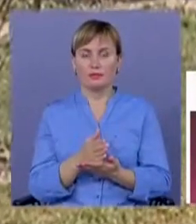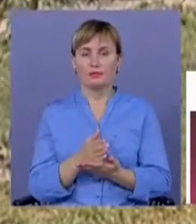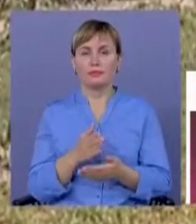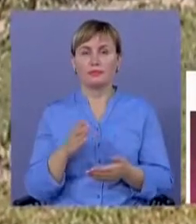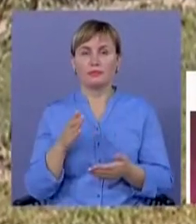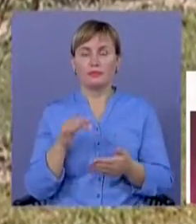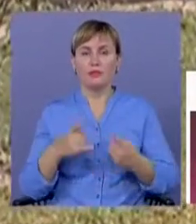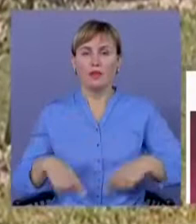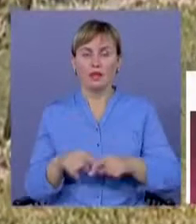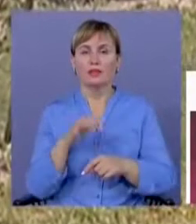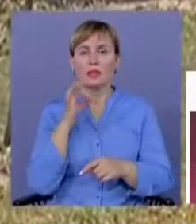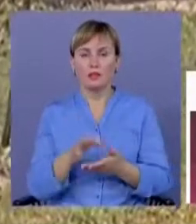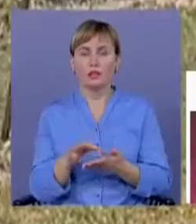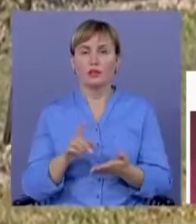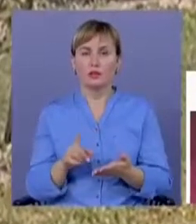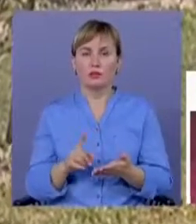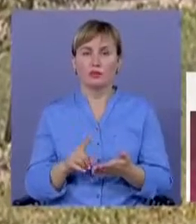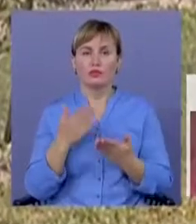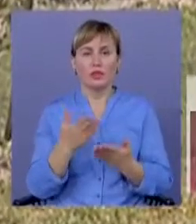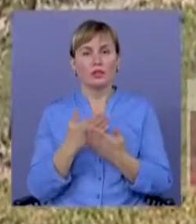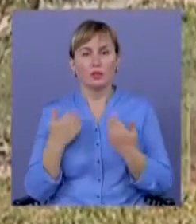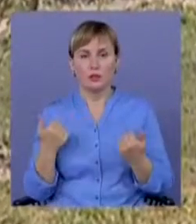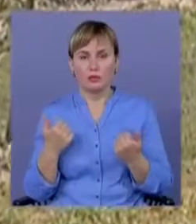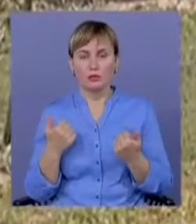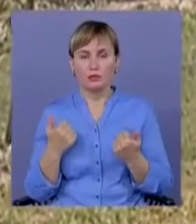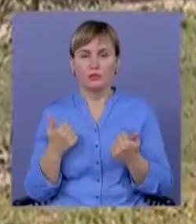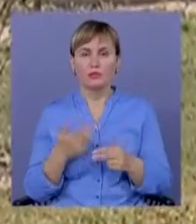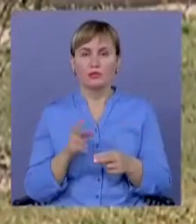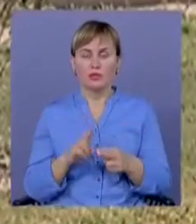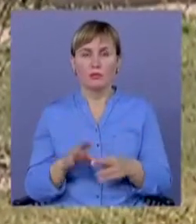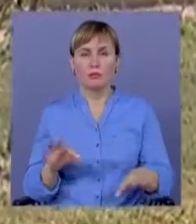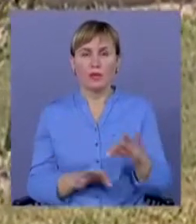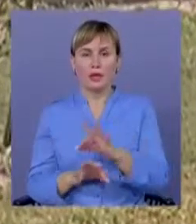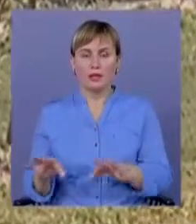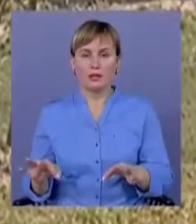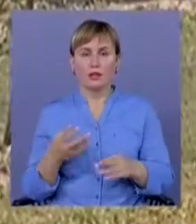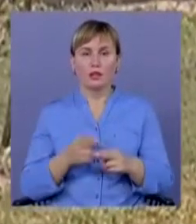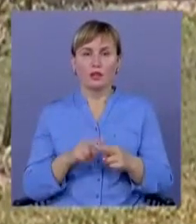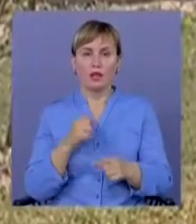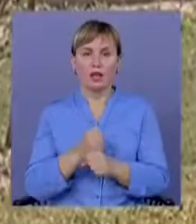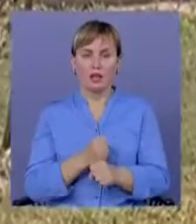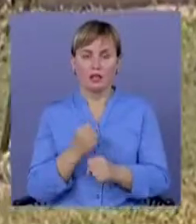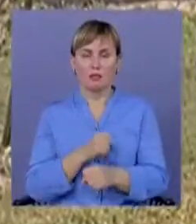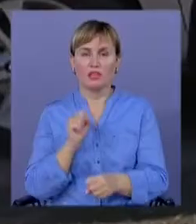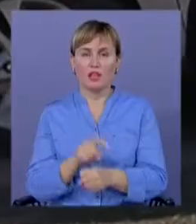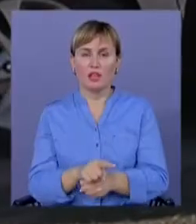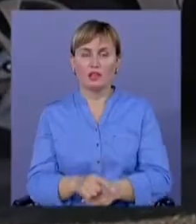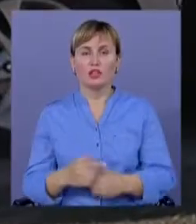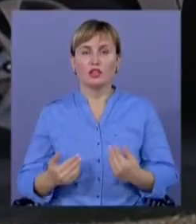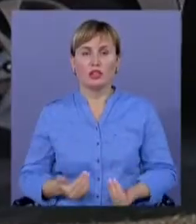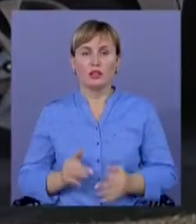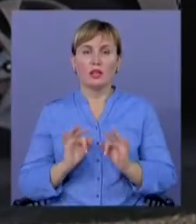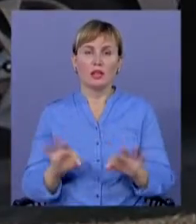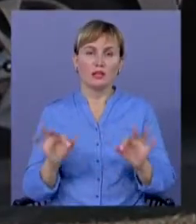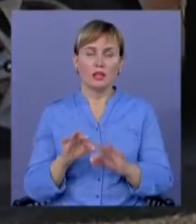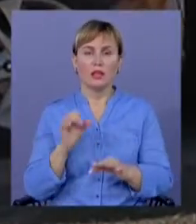представитель подрядчика, он сказал, что вас нету в этом в проекте, который разработал заказчик. Жильцы